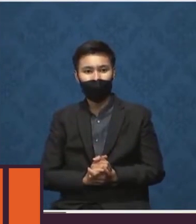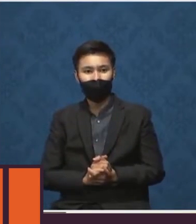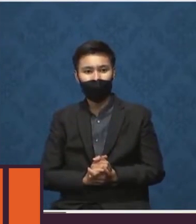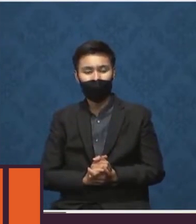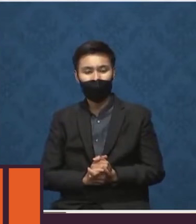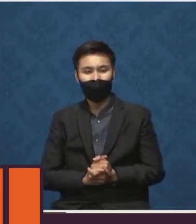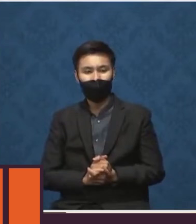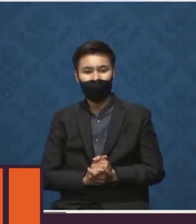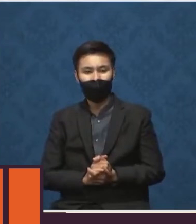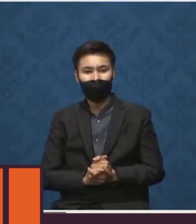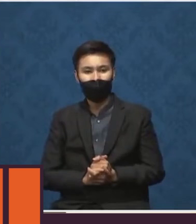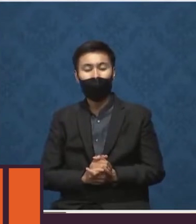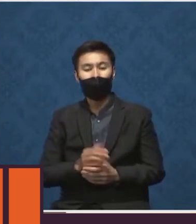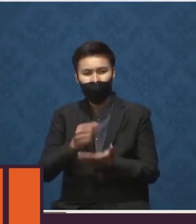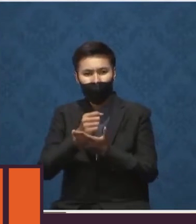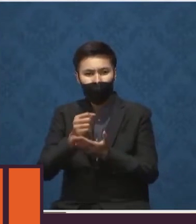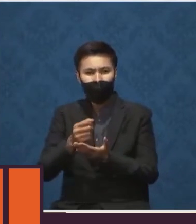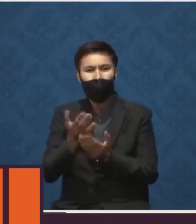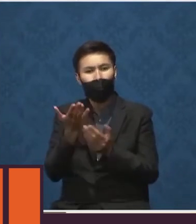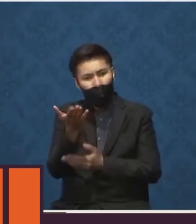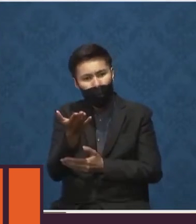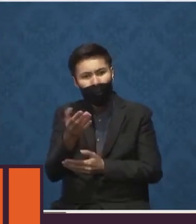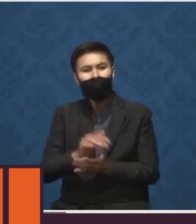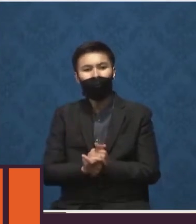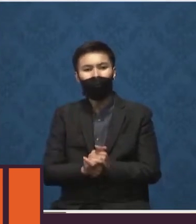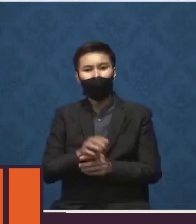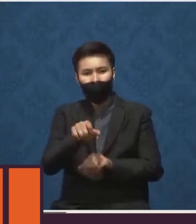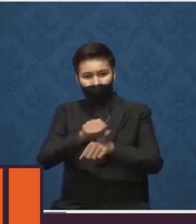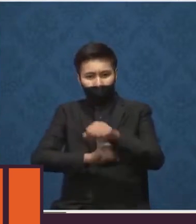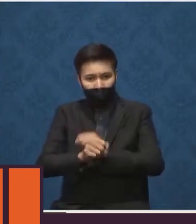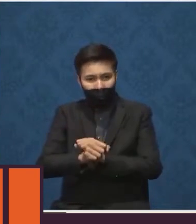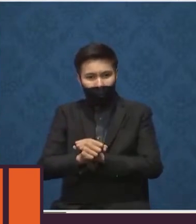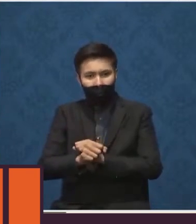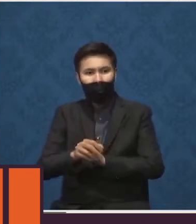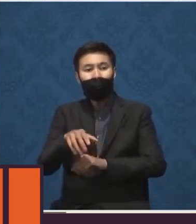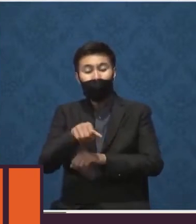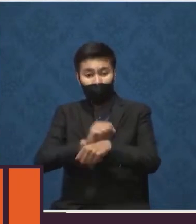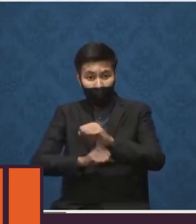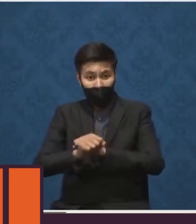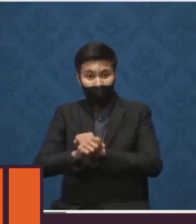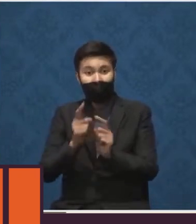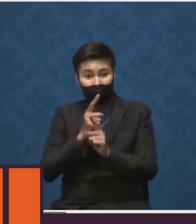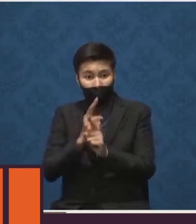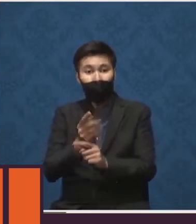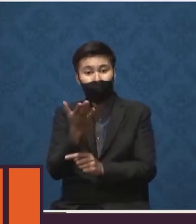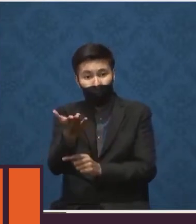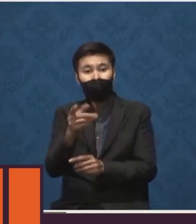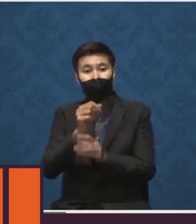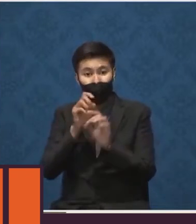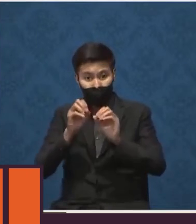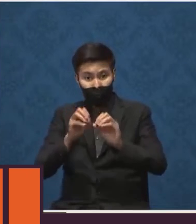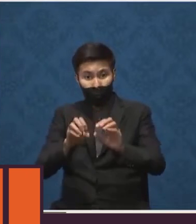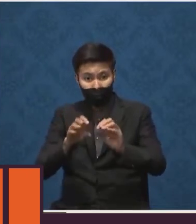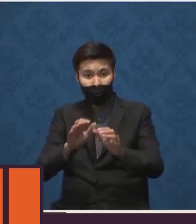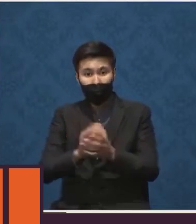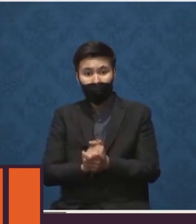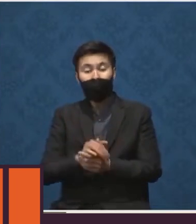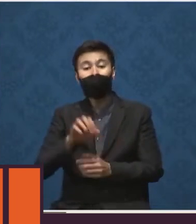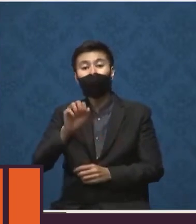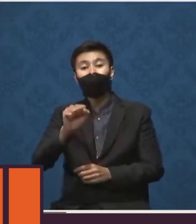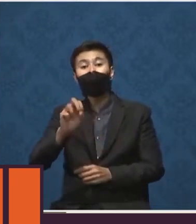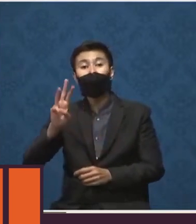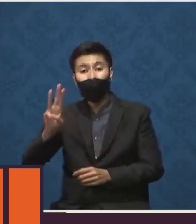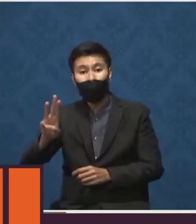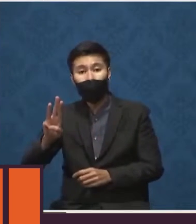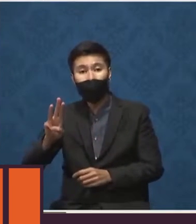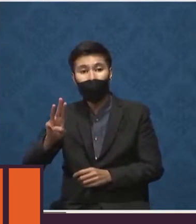ice what you preachับหรอวาจงปฏิบัติในสงทคุพ่ำสอนถ้าวุธิษภายัอยากจะของโมาจากภาสประชาช